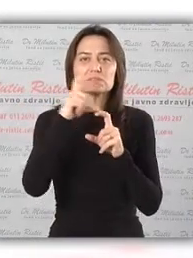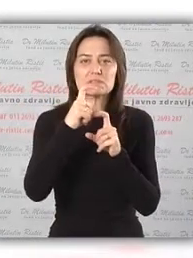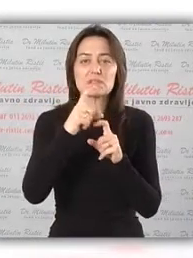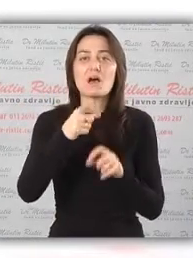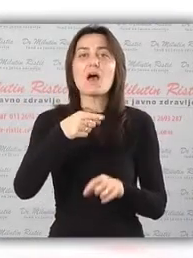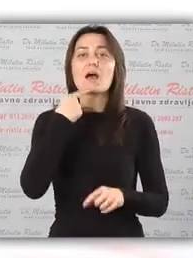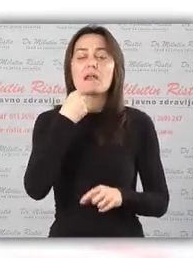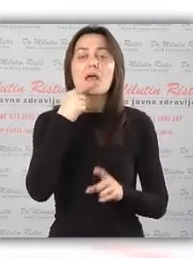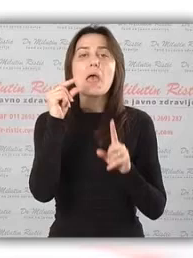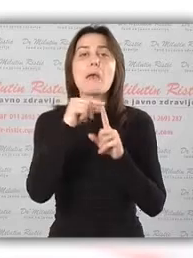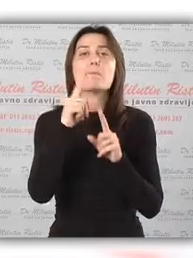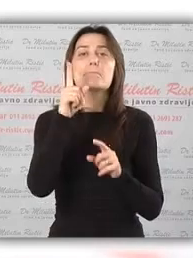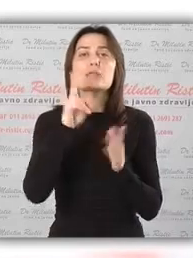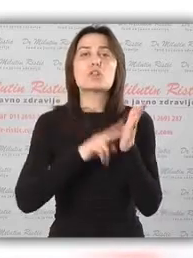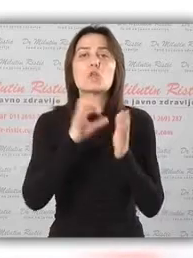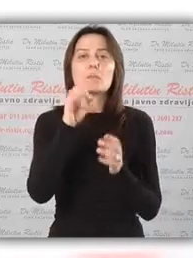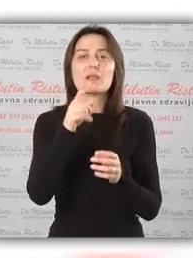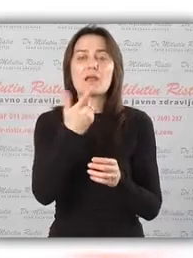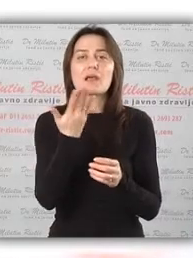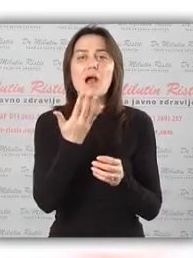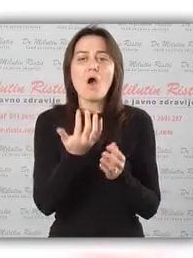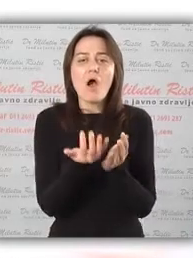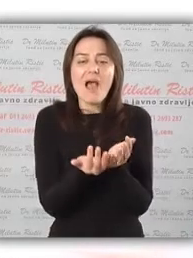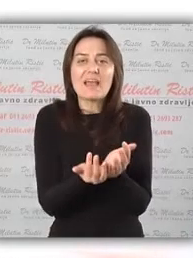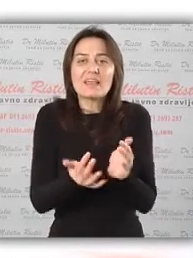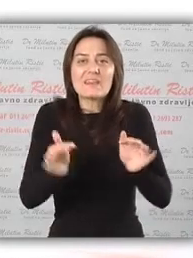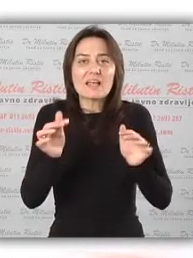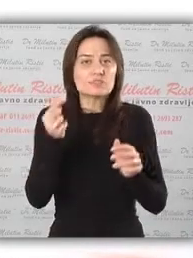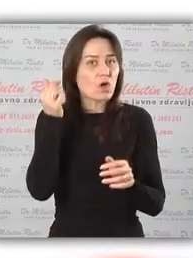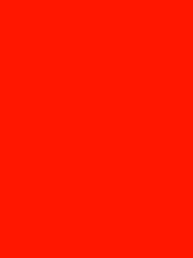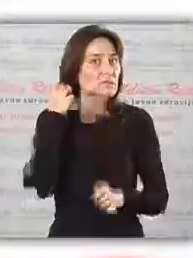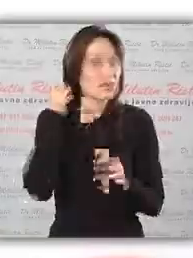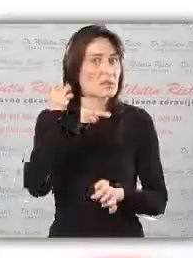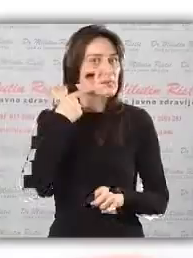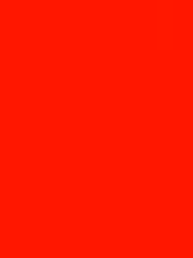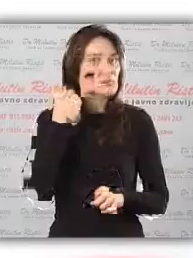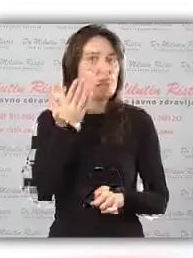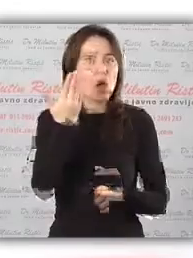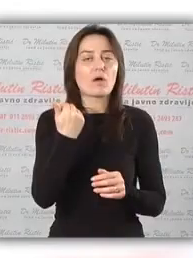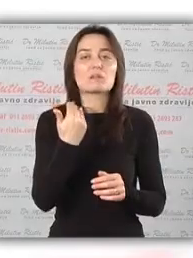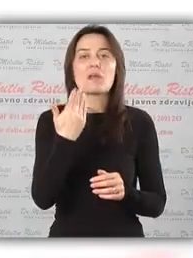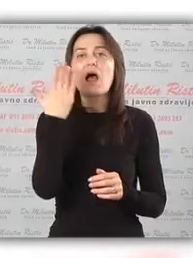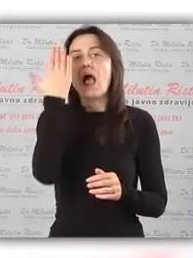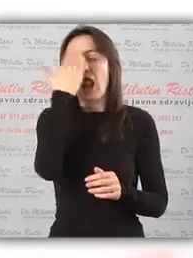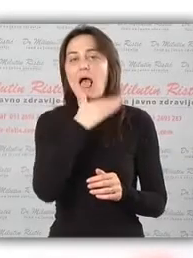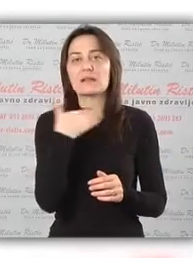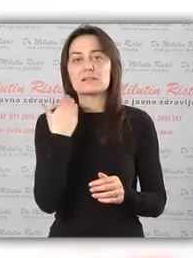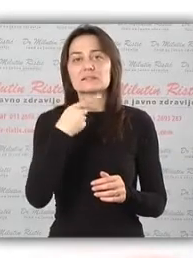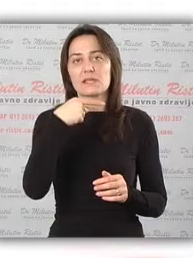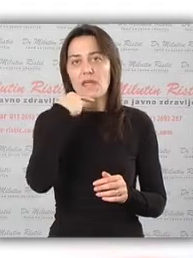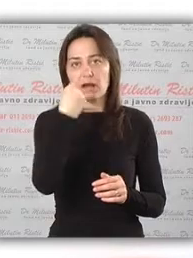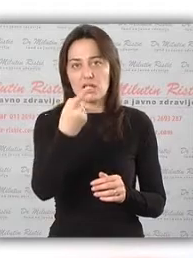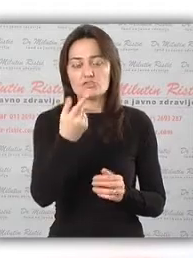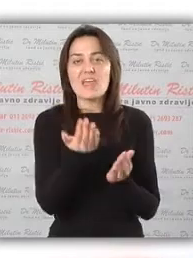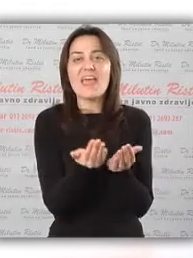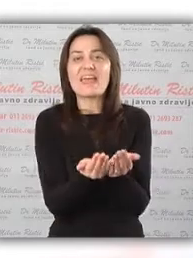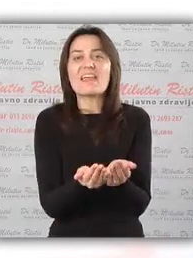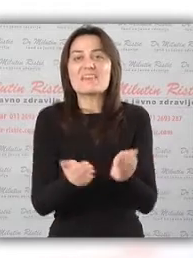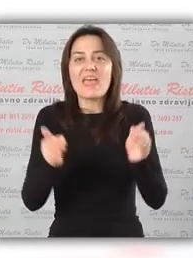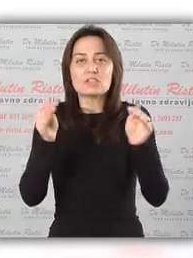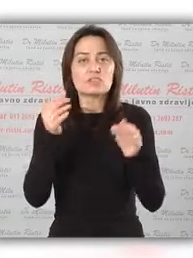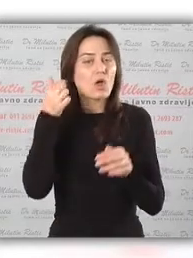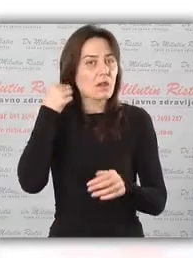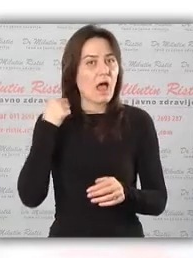pilonidalis. Reč pilonidalis znači gnezdo dlake, od latinskih reči pilus dlaka i nidus